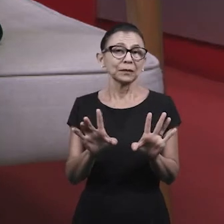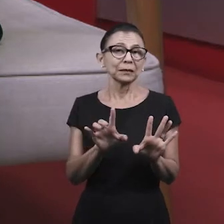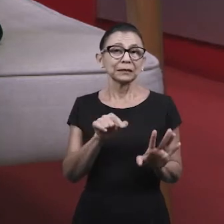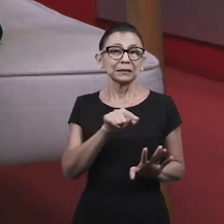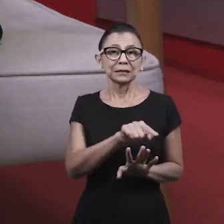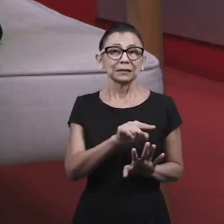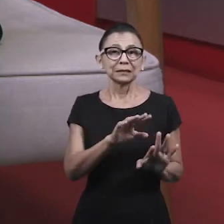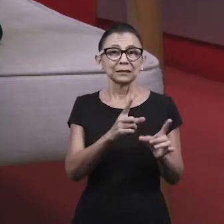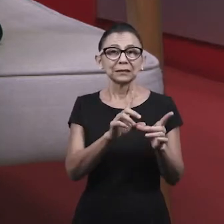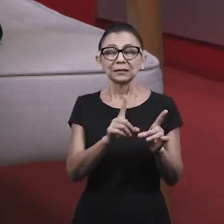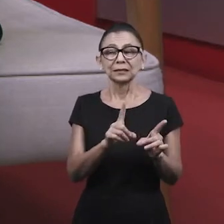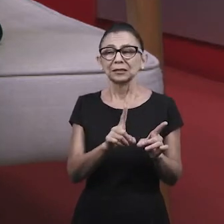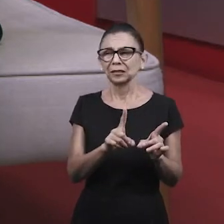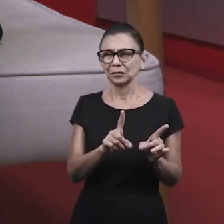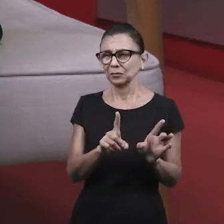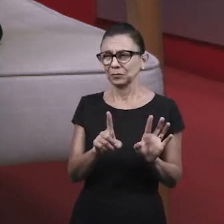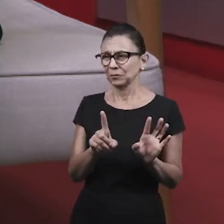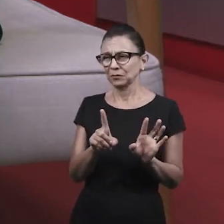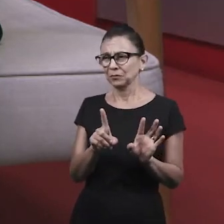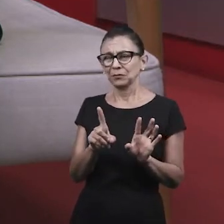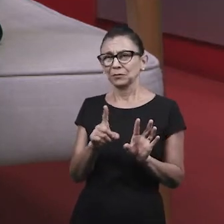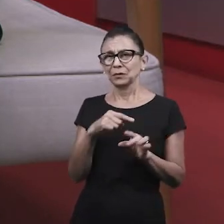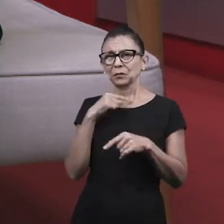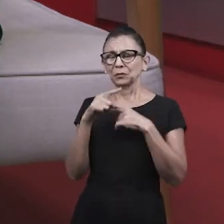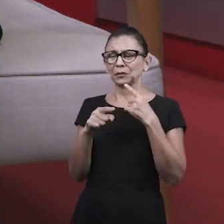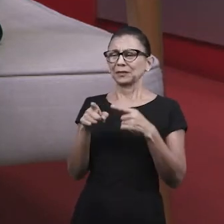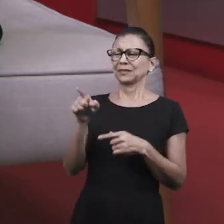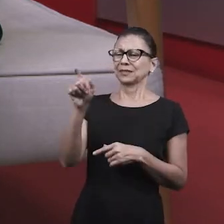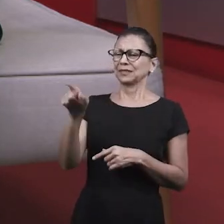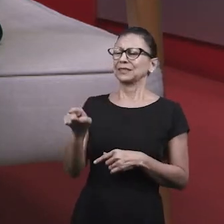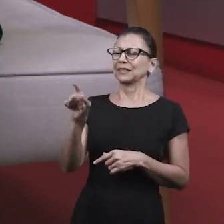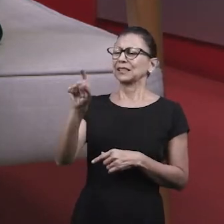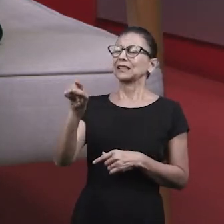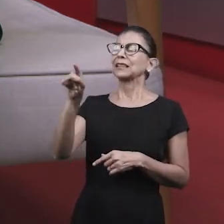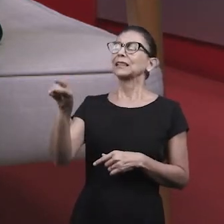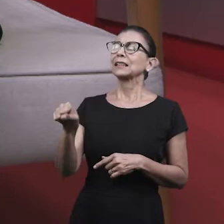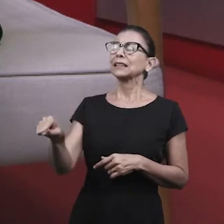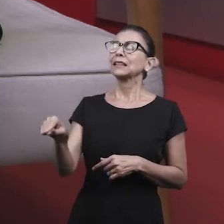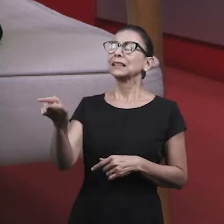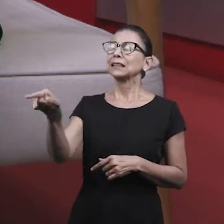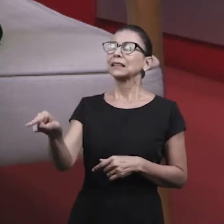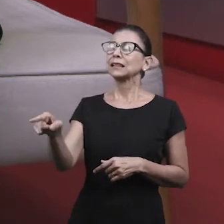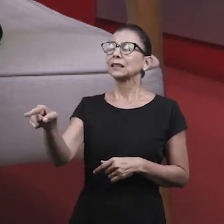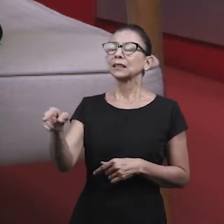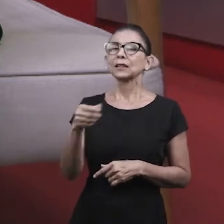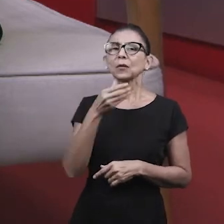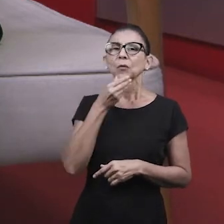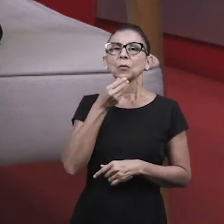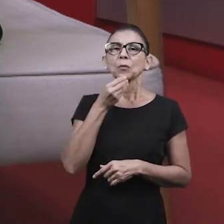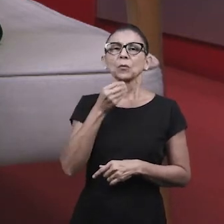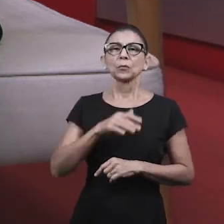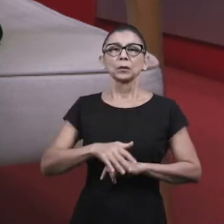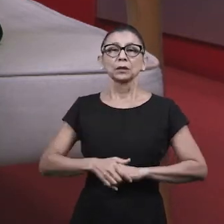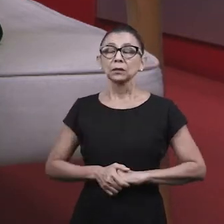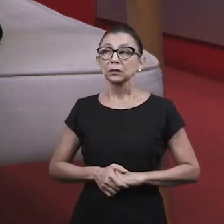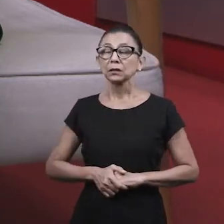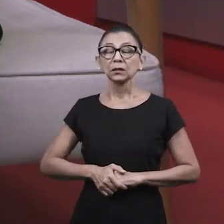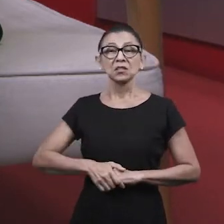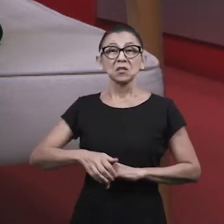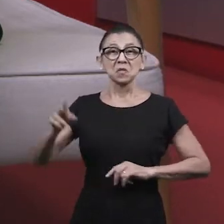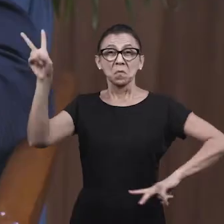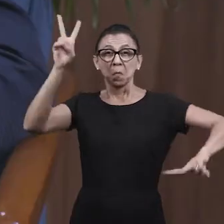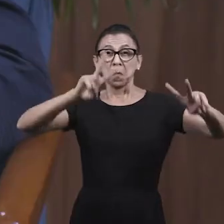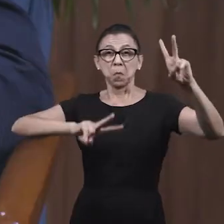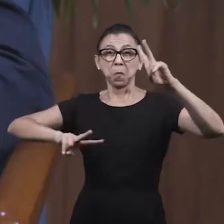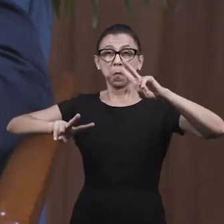d'eux. Mais les disciples, il n'avait pas encore la pleine compréhension de qui